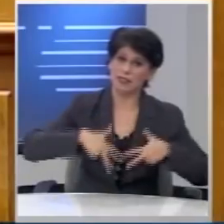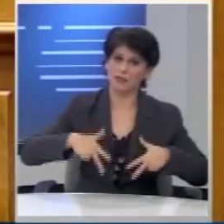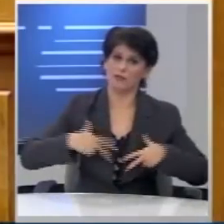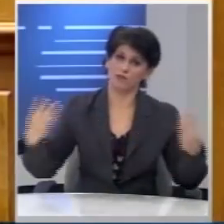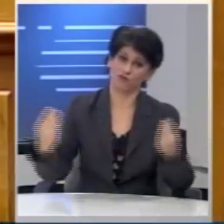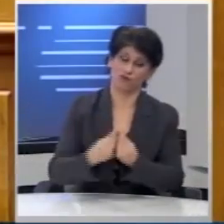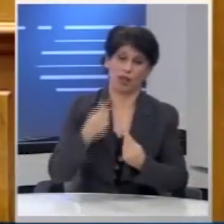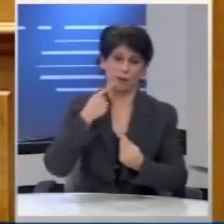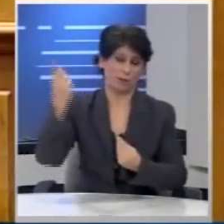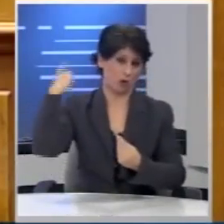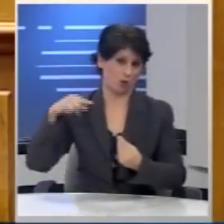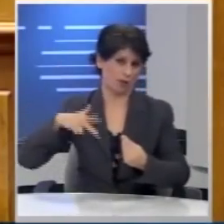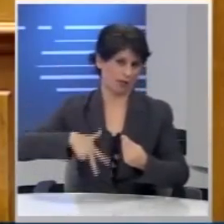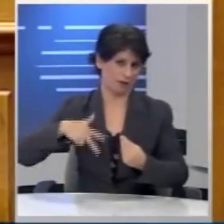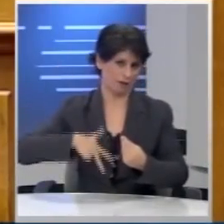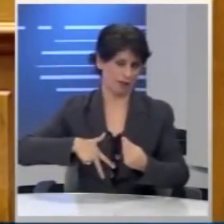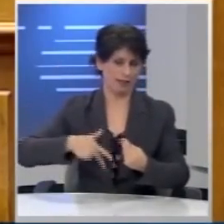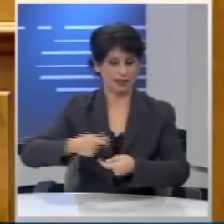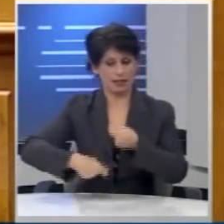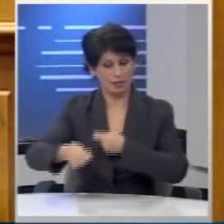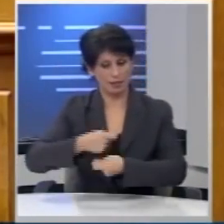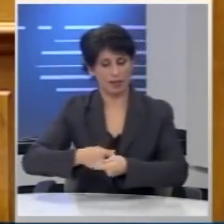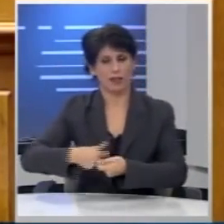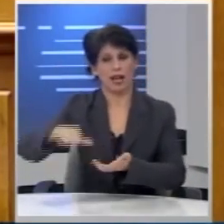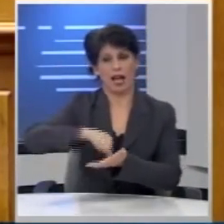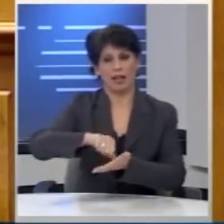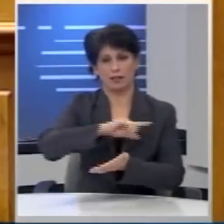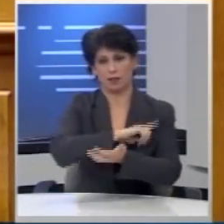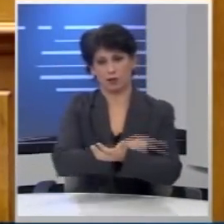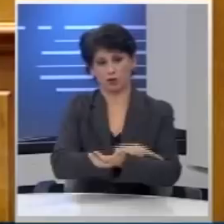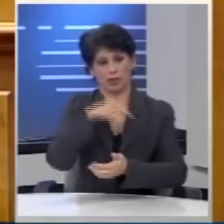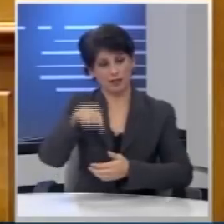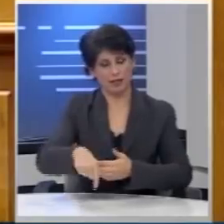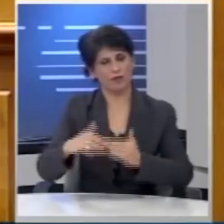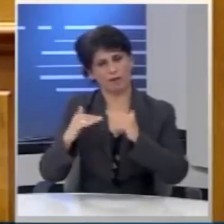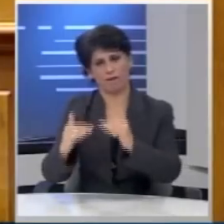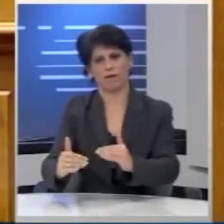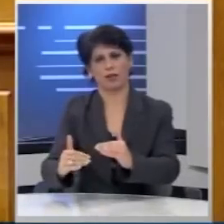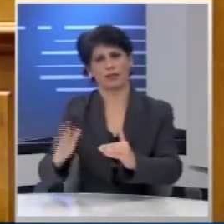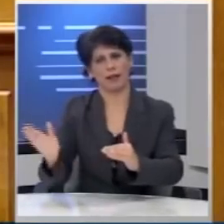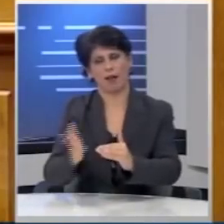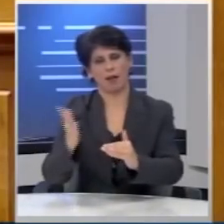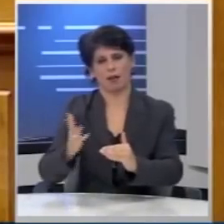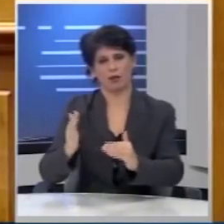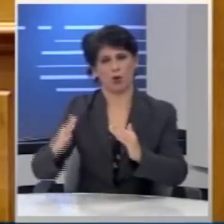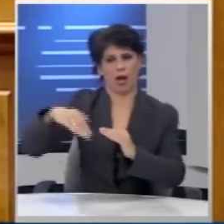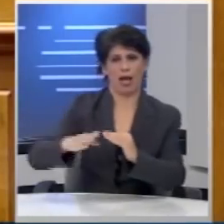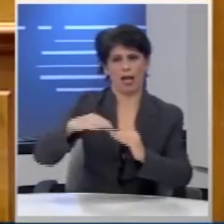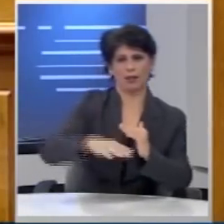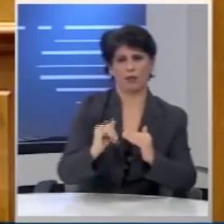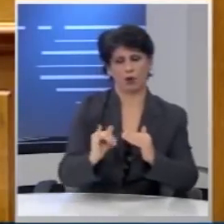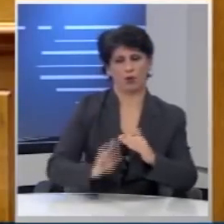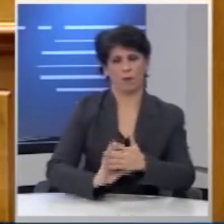είναι καταλληλότερη από την προηγούμενη για να διαχειριστεί την αστική εξουσία σε αυτή τη φάση της έστω ασταθούς